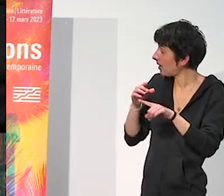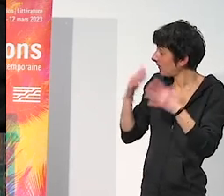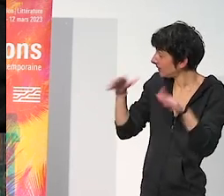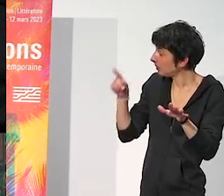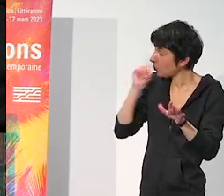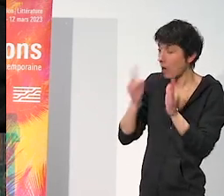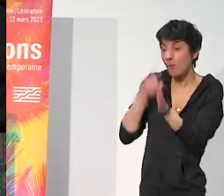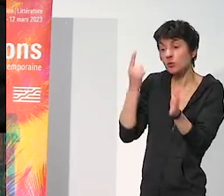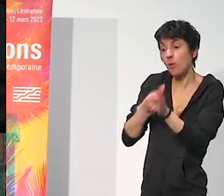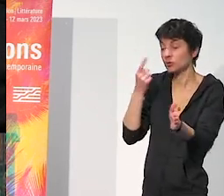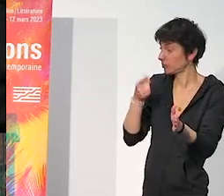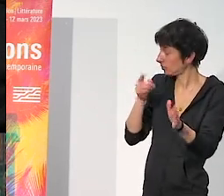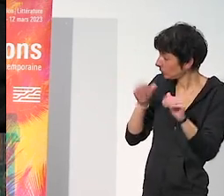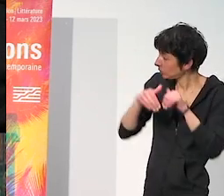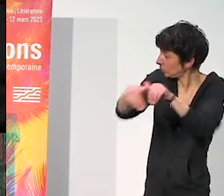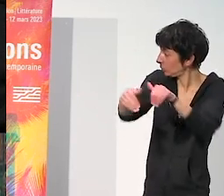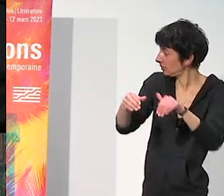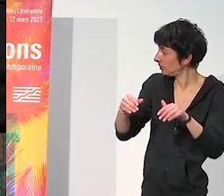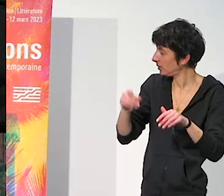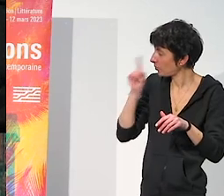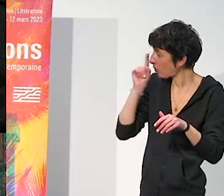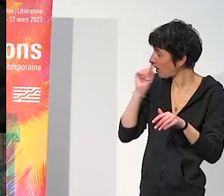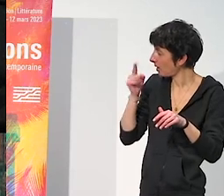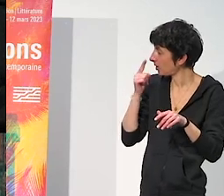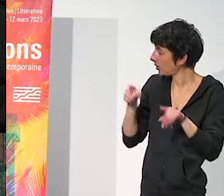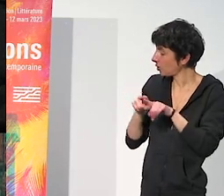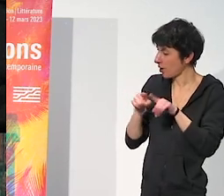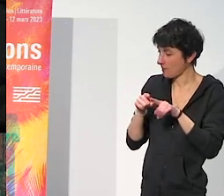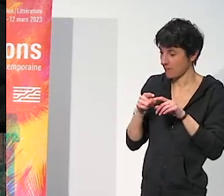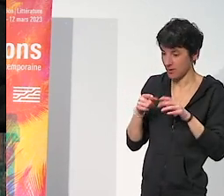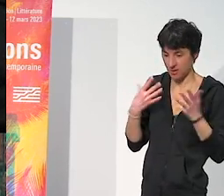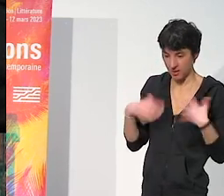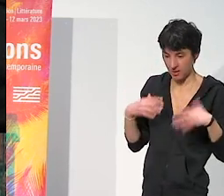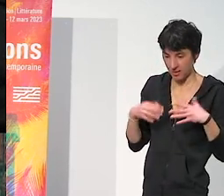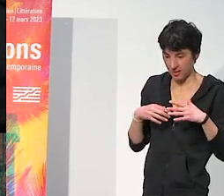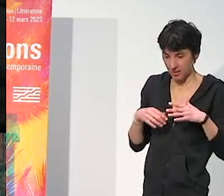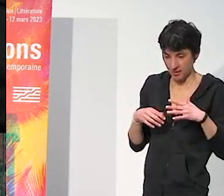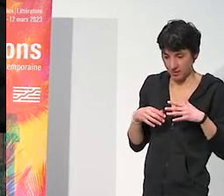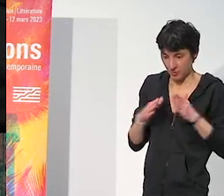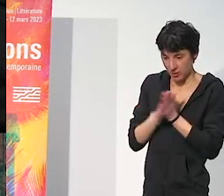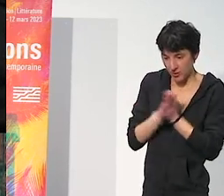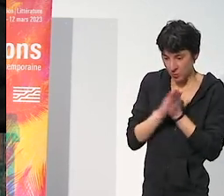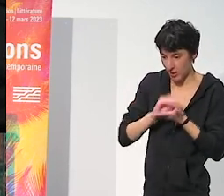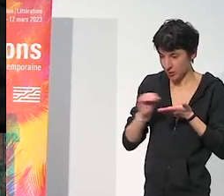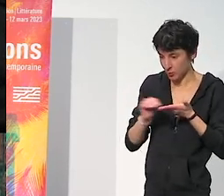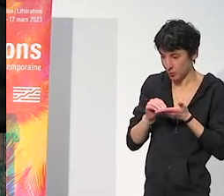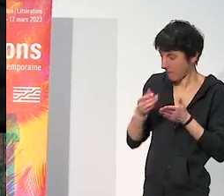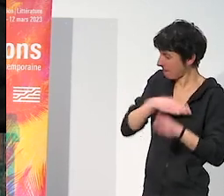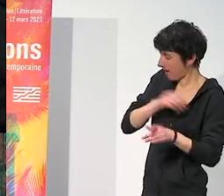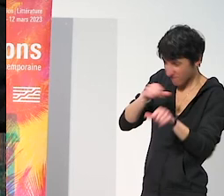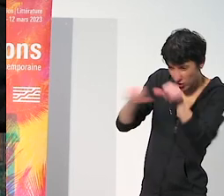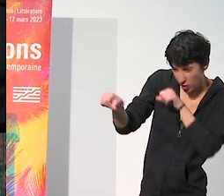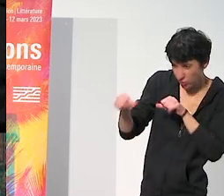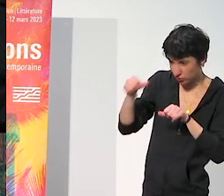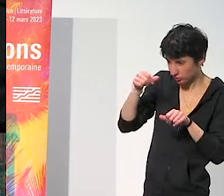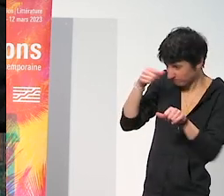gros, continuez-vous? Quel est le moteur de votre écriture aujourd'hui? Donc, est-ce que vous pensez que vous avez réussi à vous venger de quelque chose ou de quelqu'un en